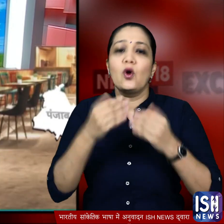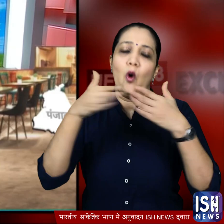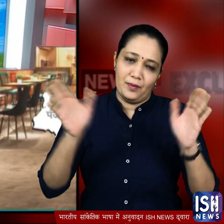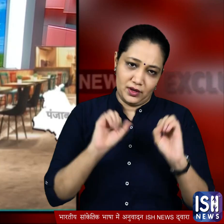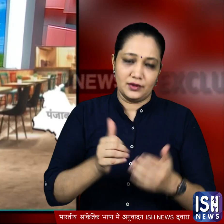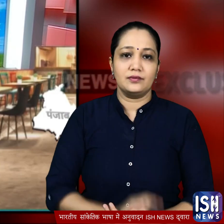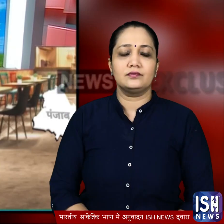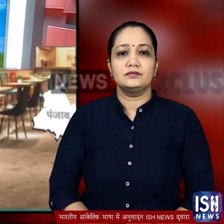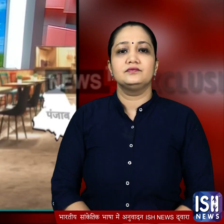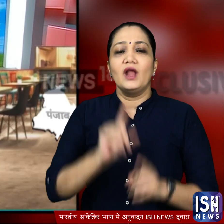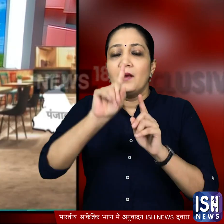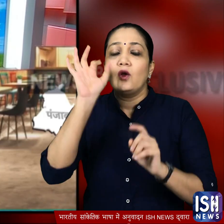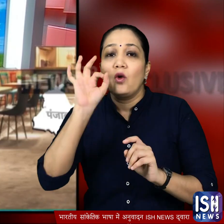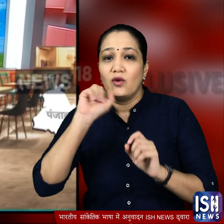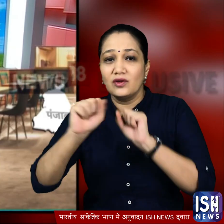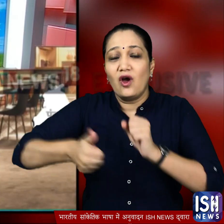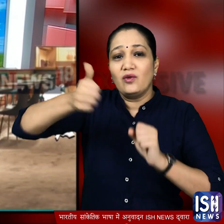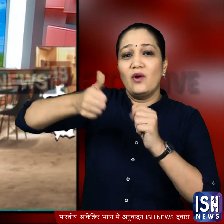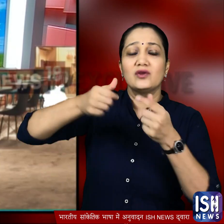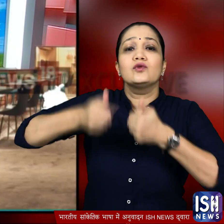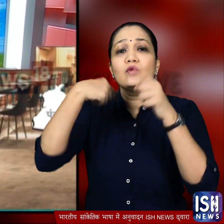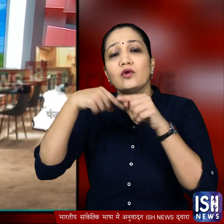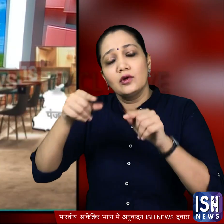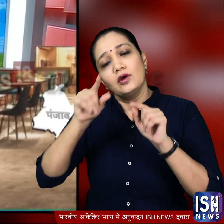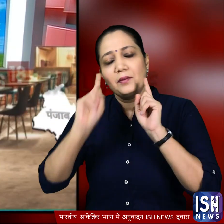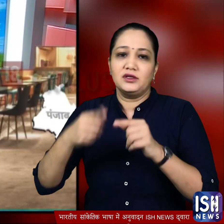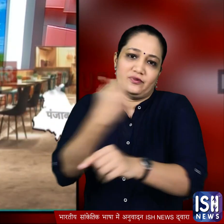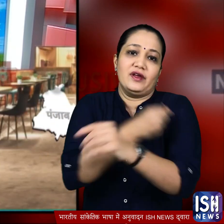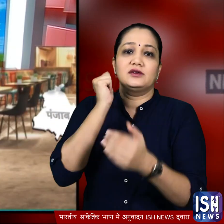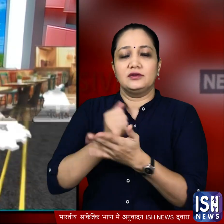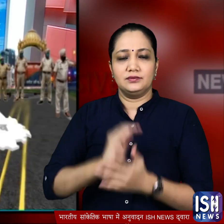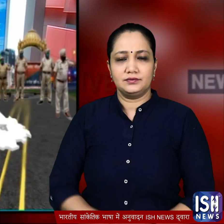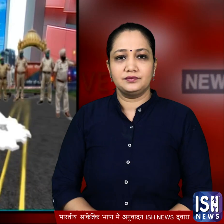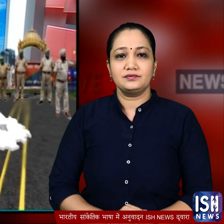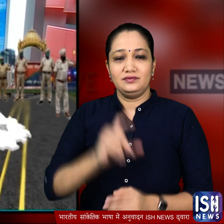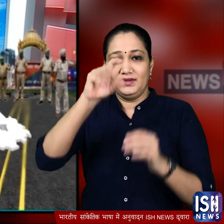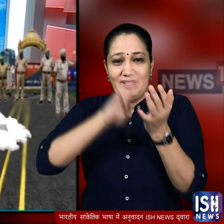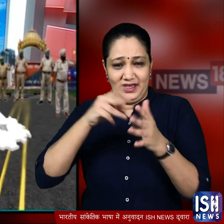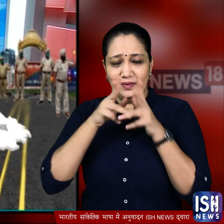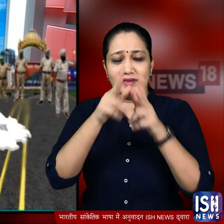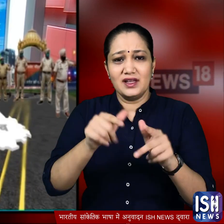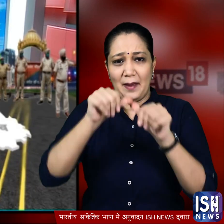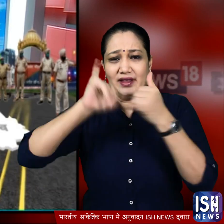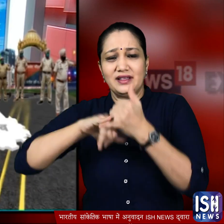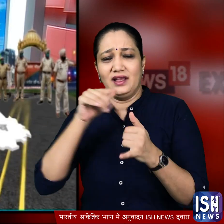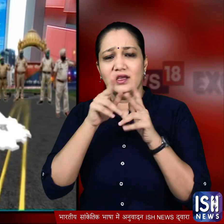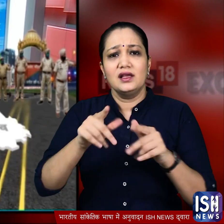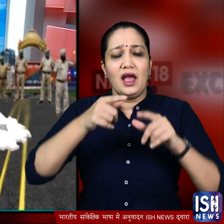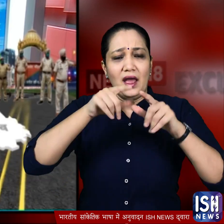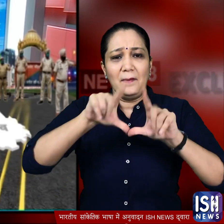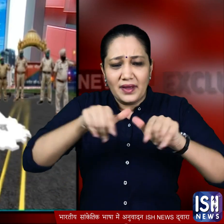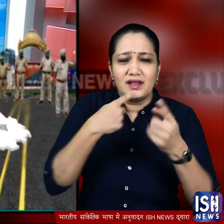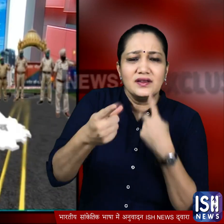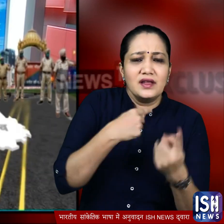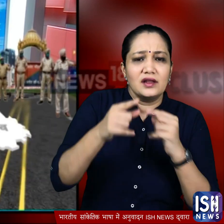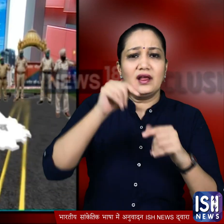खोले जा सकेंगे, लेकिन इससे पहले उनके मालिकों को वैक्सीन लगवाना जरूरी हो। मुख्यमंत्री अमरिंदर सिंह ने कोरोना पर हुई समीक्षा बैठक में यह भी